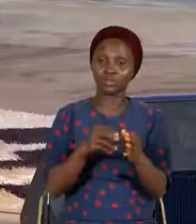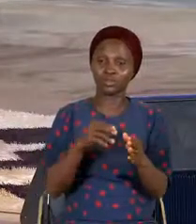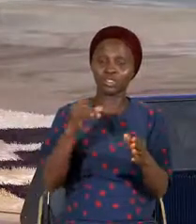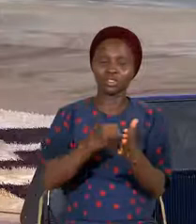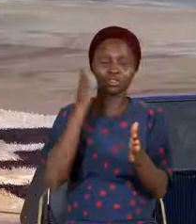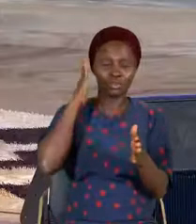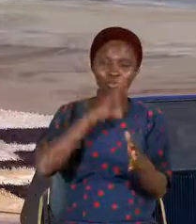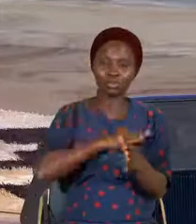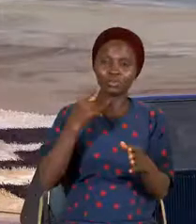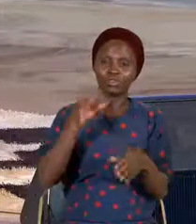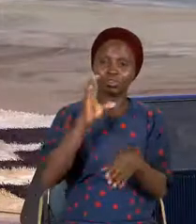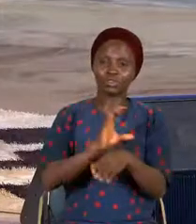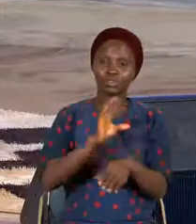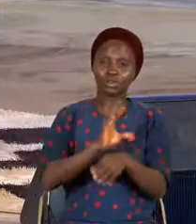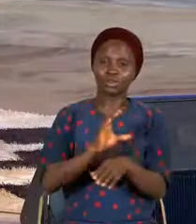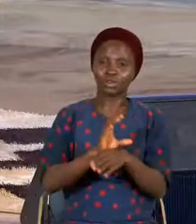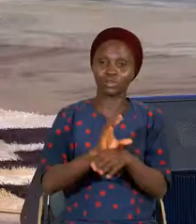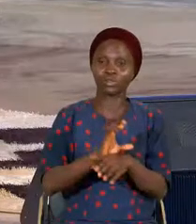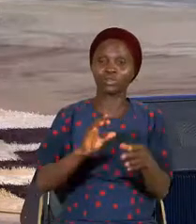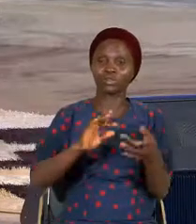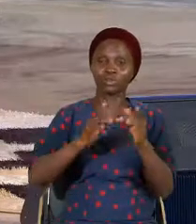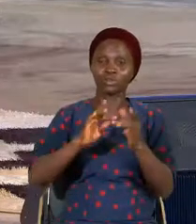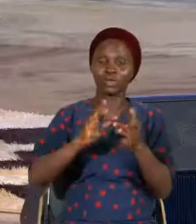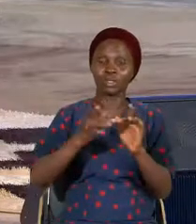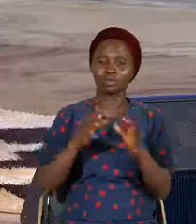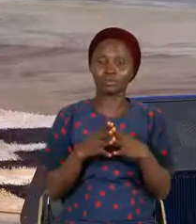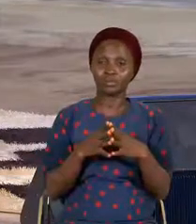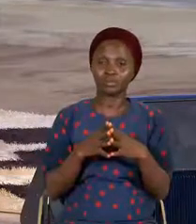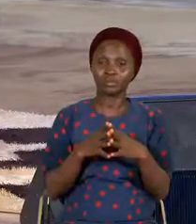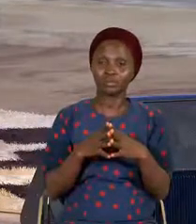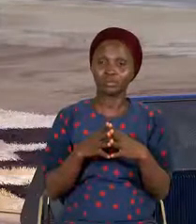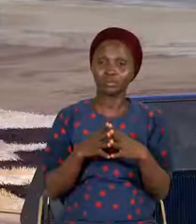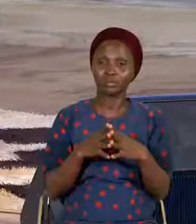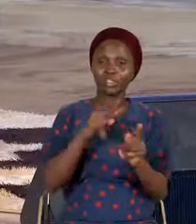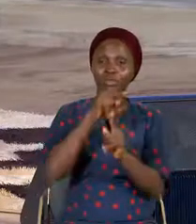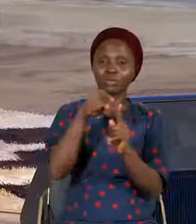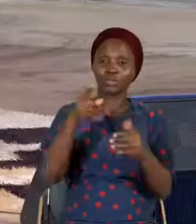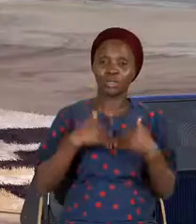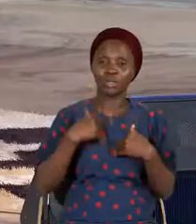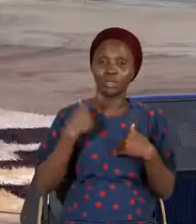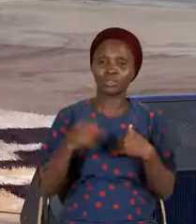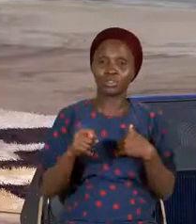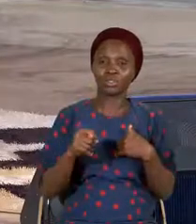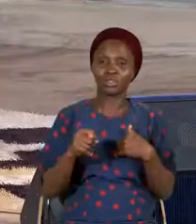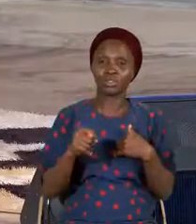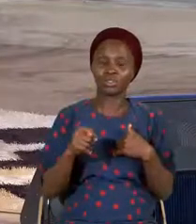dans l'État, l'église dans le monde entier. Lorsque vous avez le don qui vient de